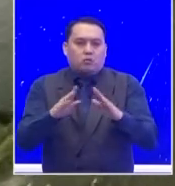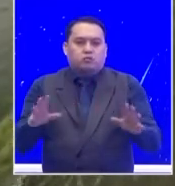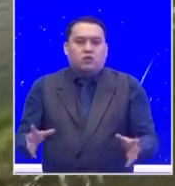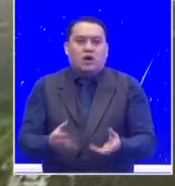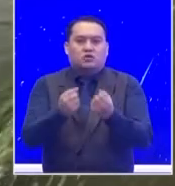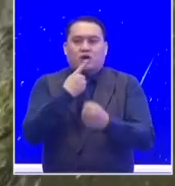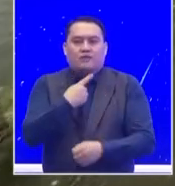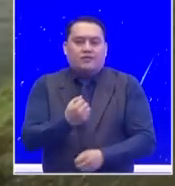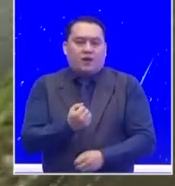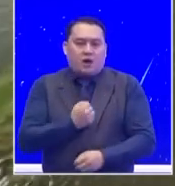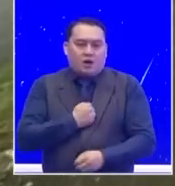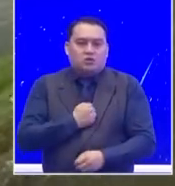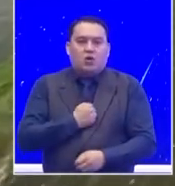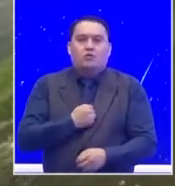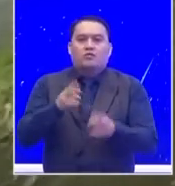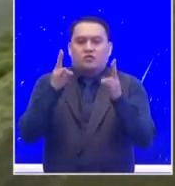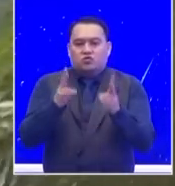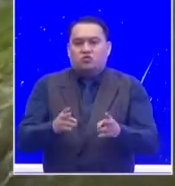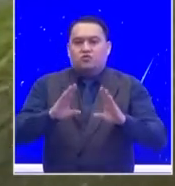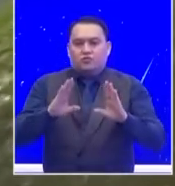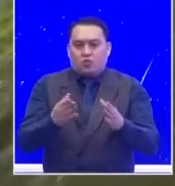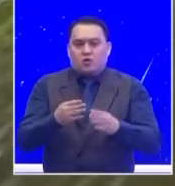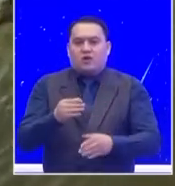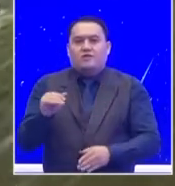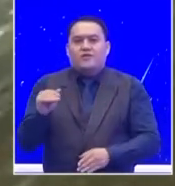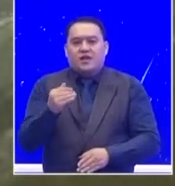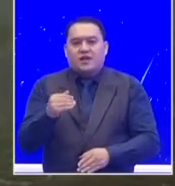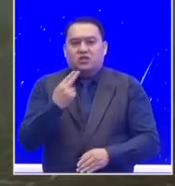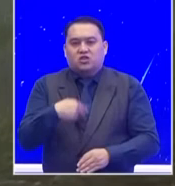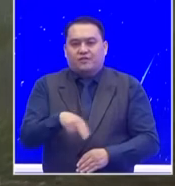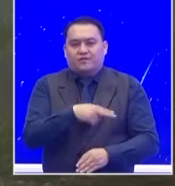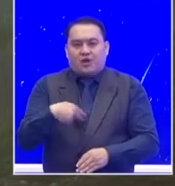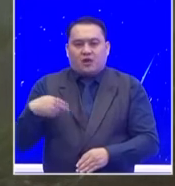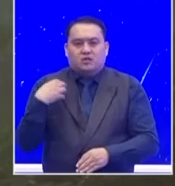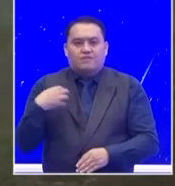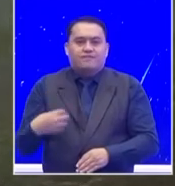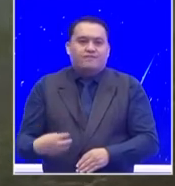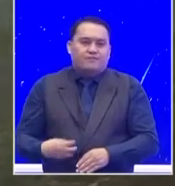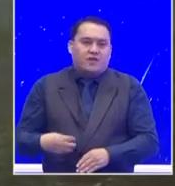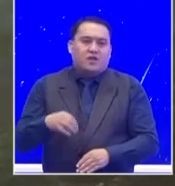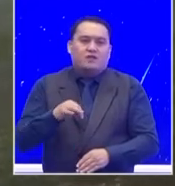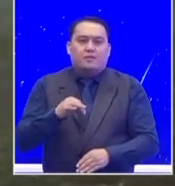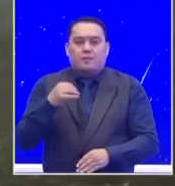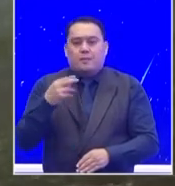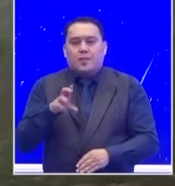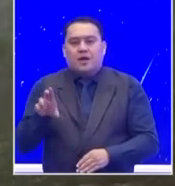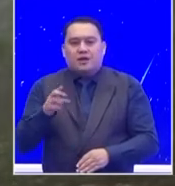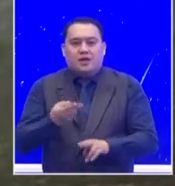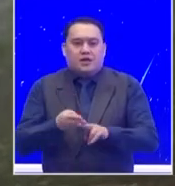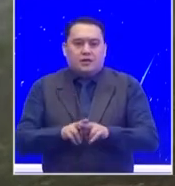и военные. Немало бед шторм принес также Финляндии, Швеции, Франции, Бельгии и